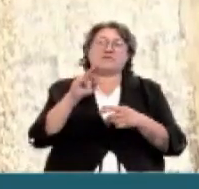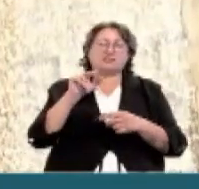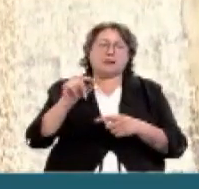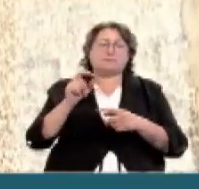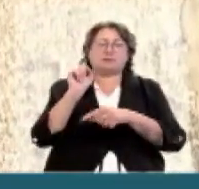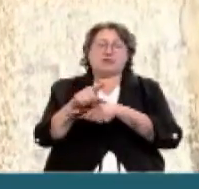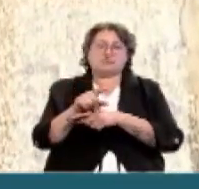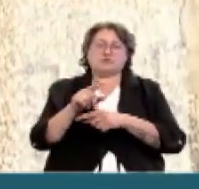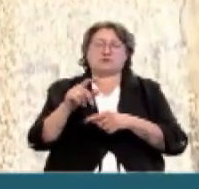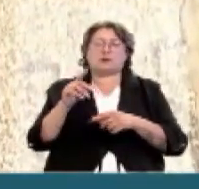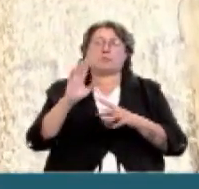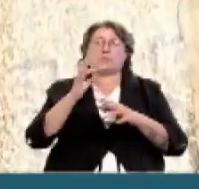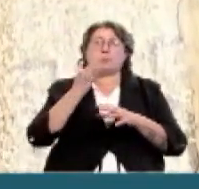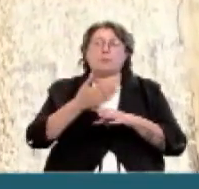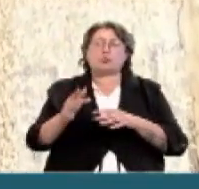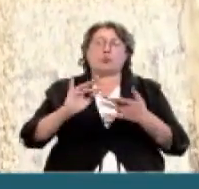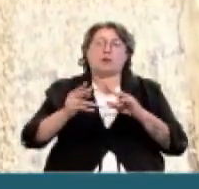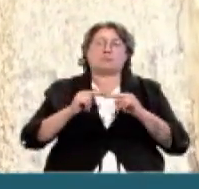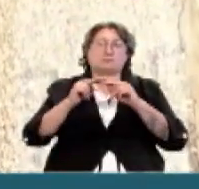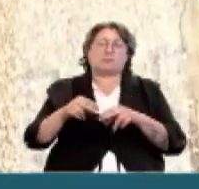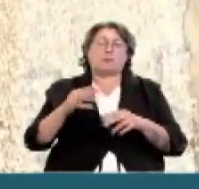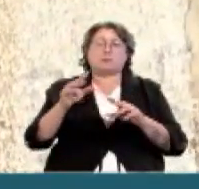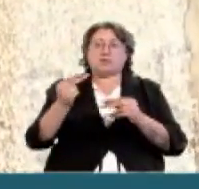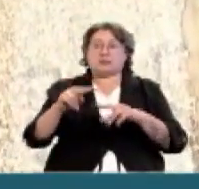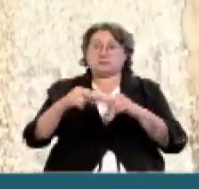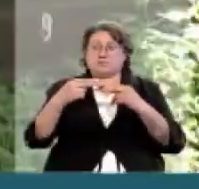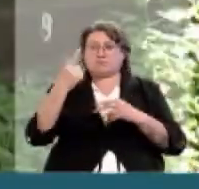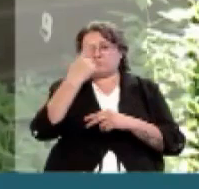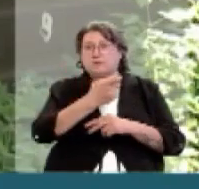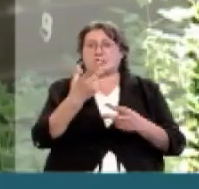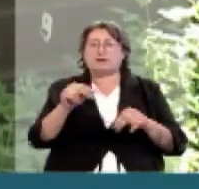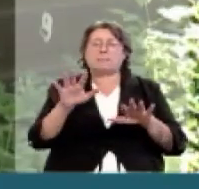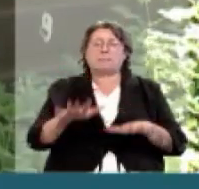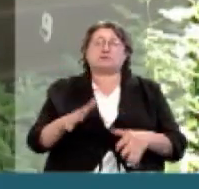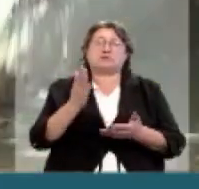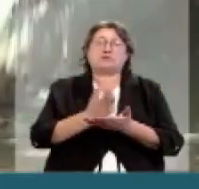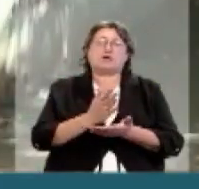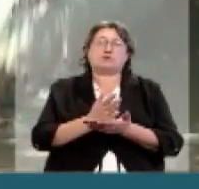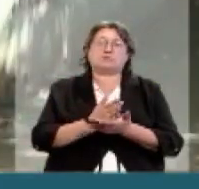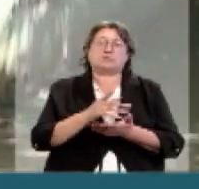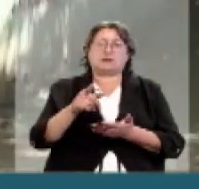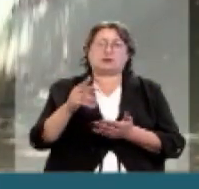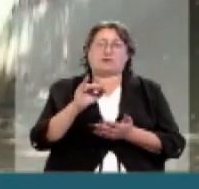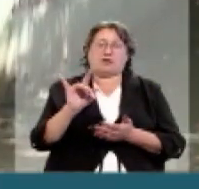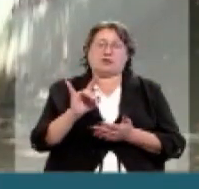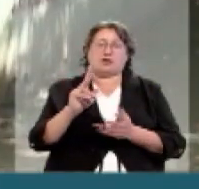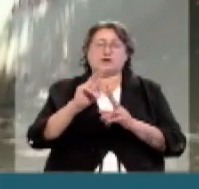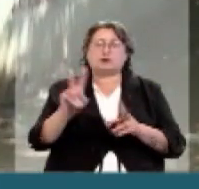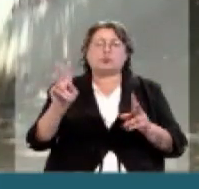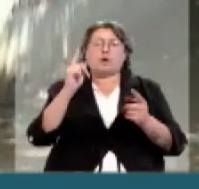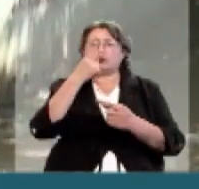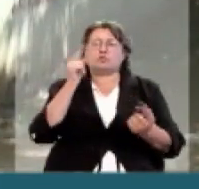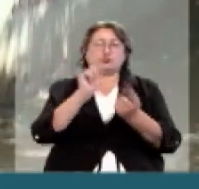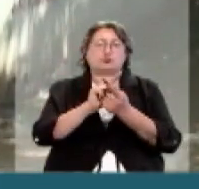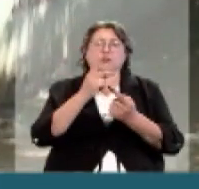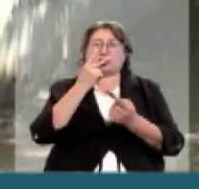байланысып, қажетті тауарға тапсырыс беріледі. Кейін онлайн төлем жасалынады. Ақша түскеннен кейін сатушы тауардың қай жерде жатқандығы жайлы